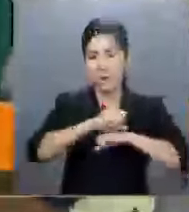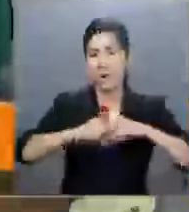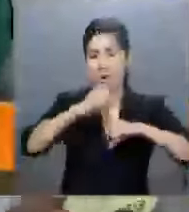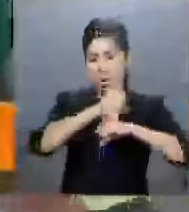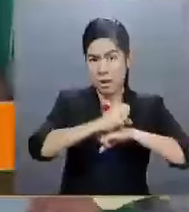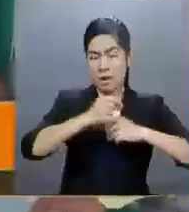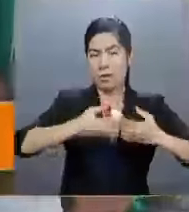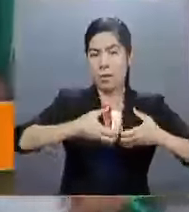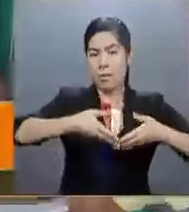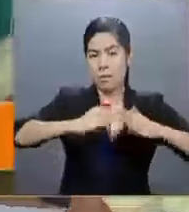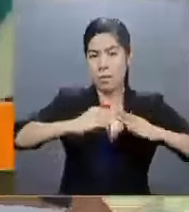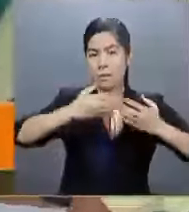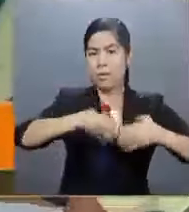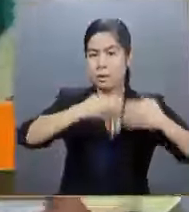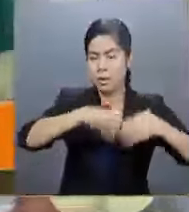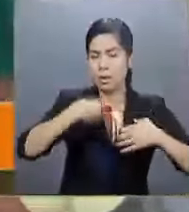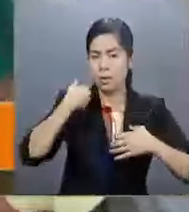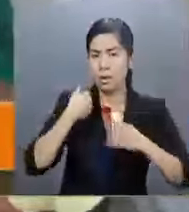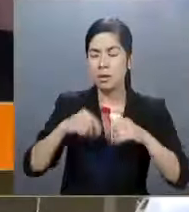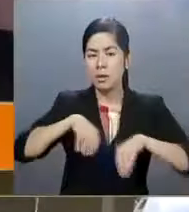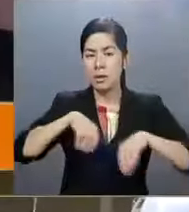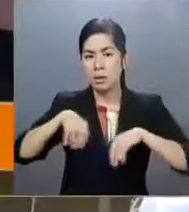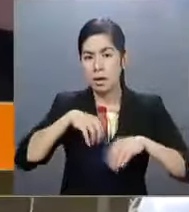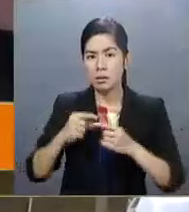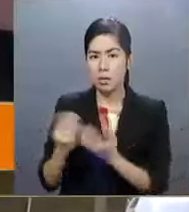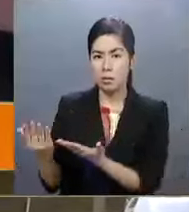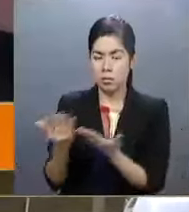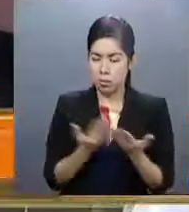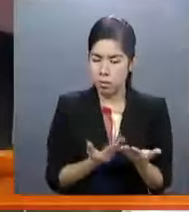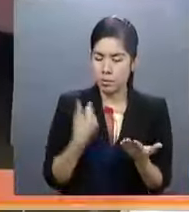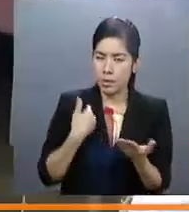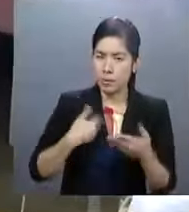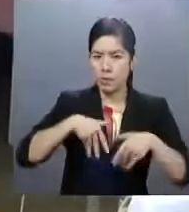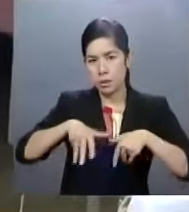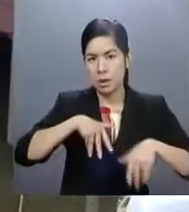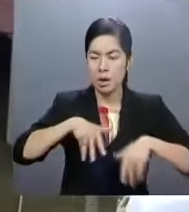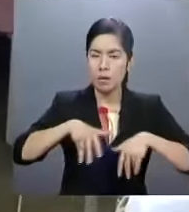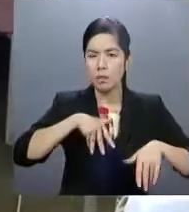ทีประชาพิจารณ์รับฟังความคิดเห็นแต่ก็มีชาวบ้านออกมารวมตัวคัดค้านครับ